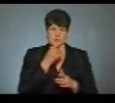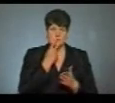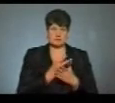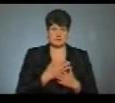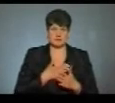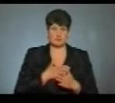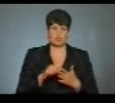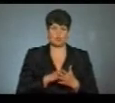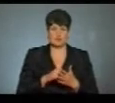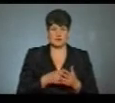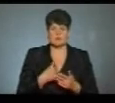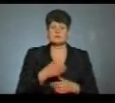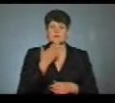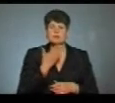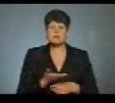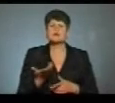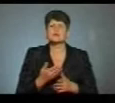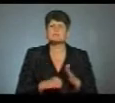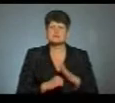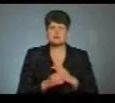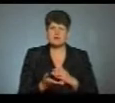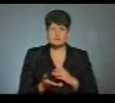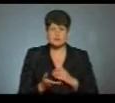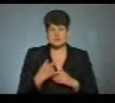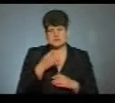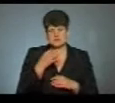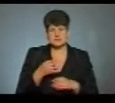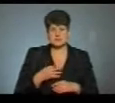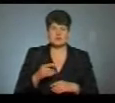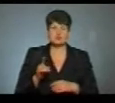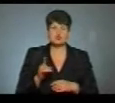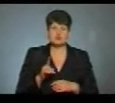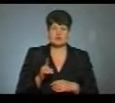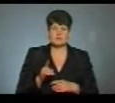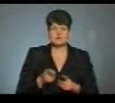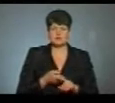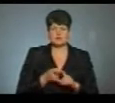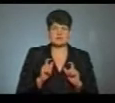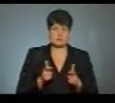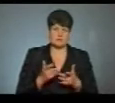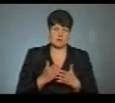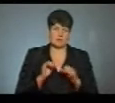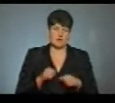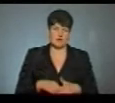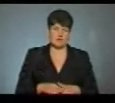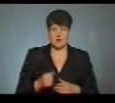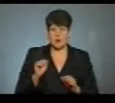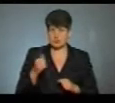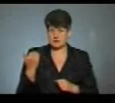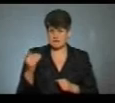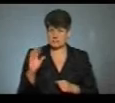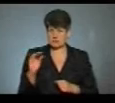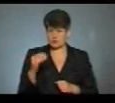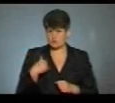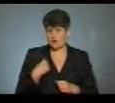документи. Я запитався, на якій підставі. Вони сказали, що в зв'язку з карантином ми маємо право. Я кажу, а можна, будь ласка, ваше посвідчення,